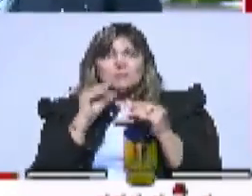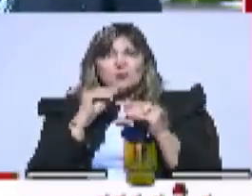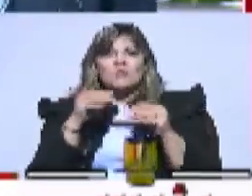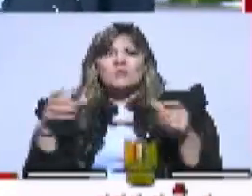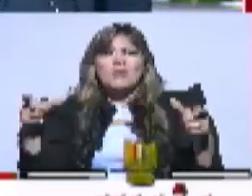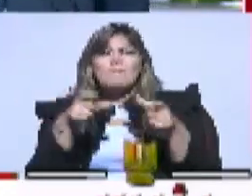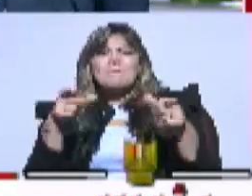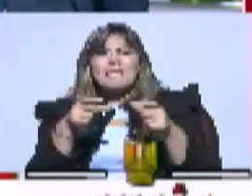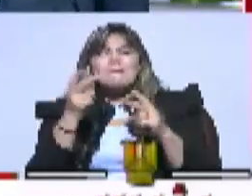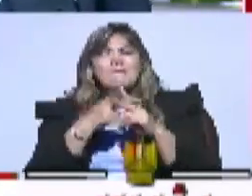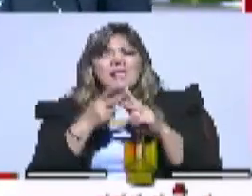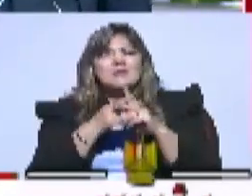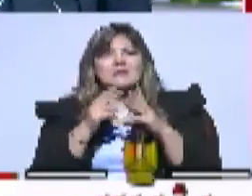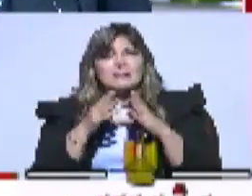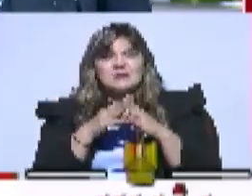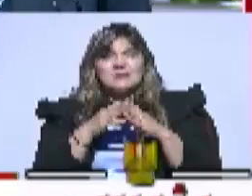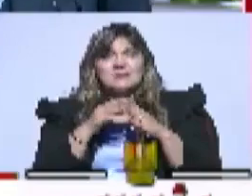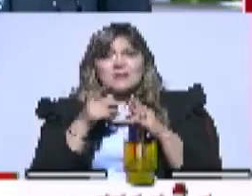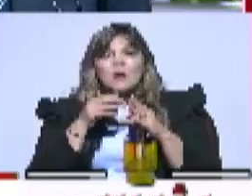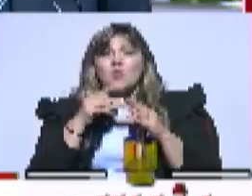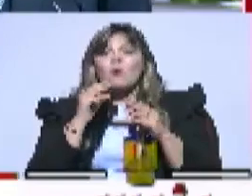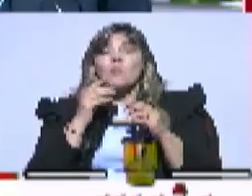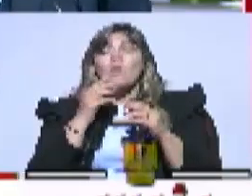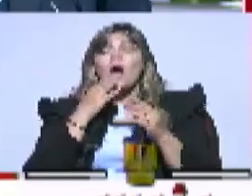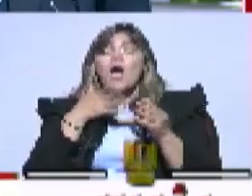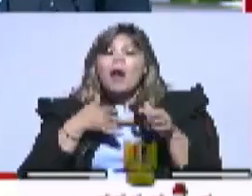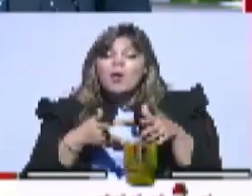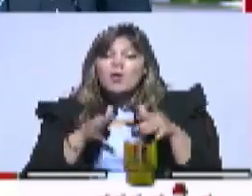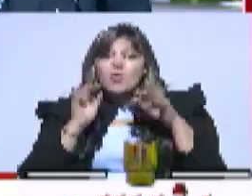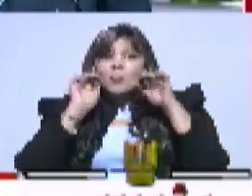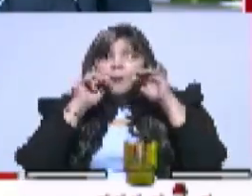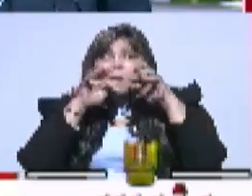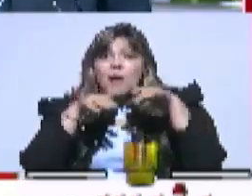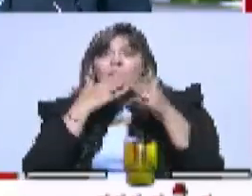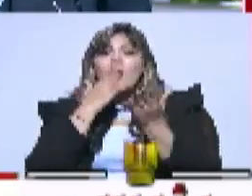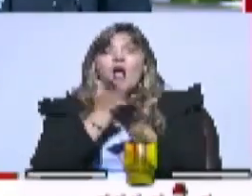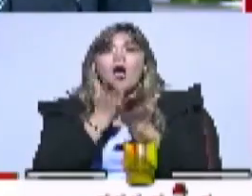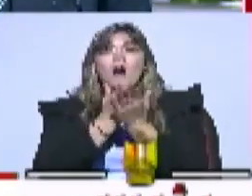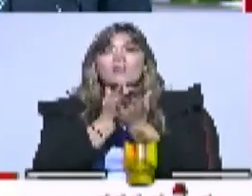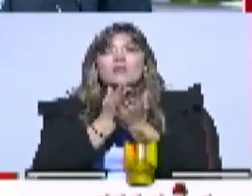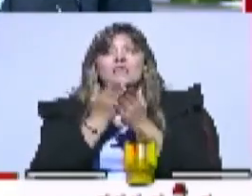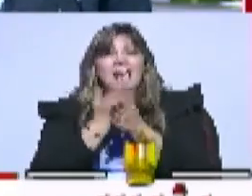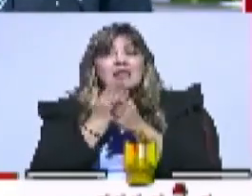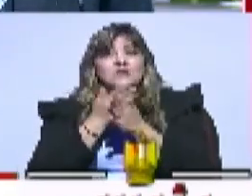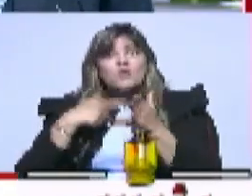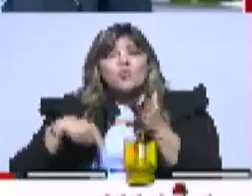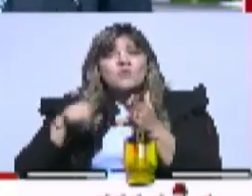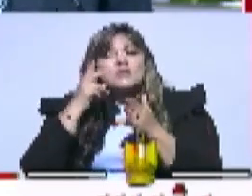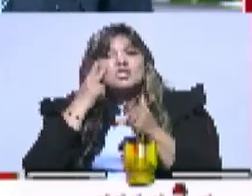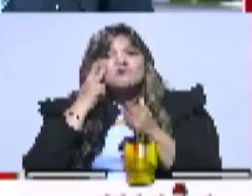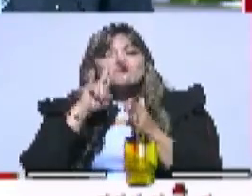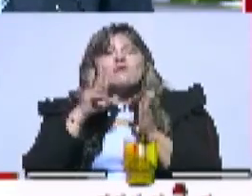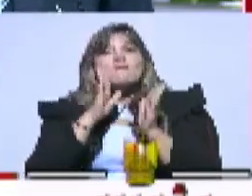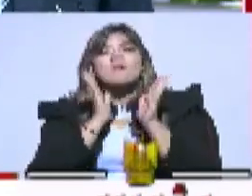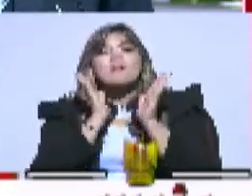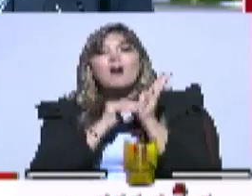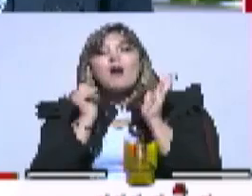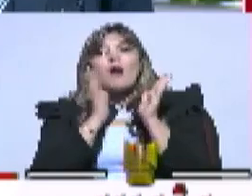مجمعين الناس دول عاملين. أنا بقول له ده إقبال حقيقي نتيجة استشعارنا جميعا للخطر